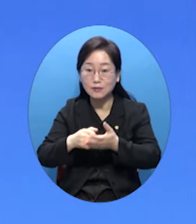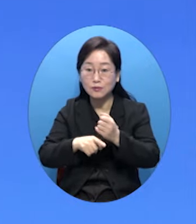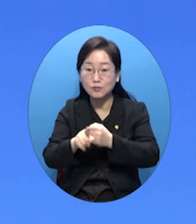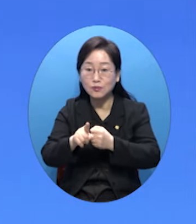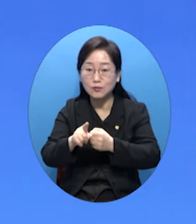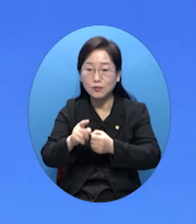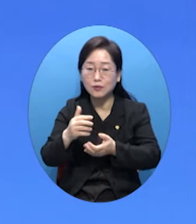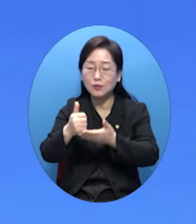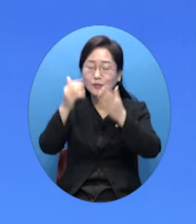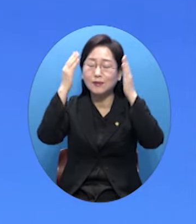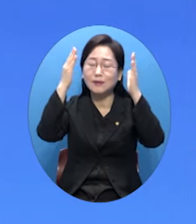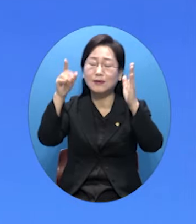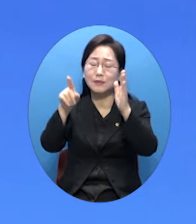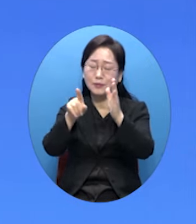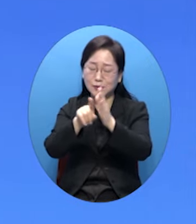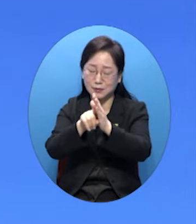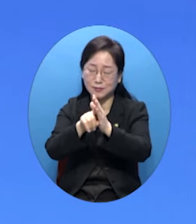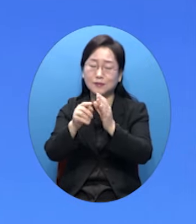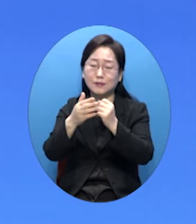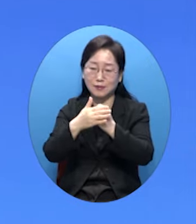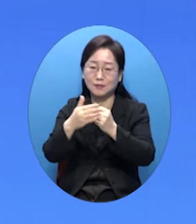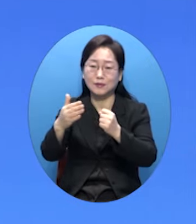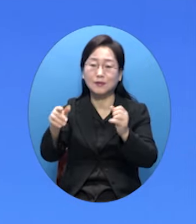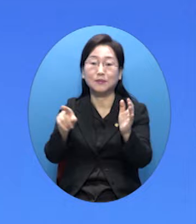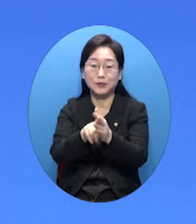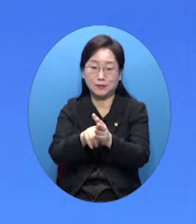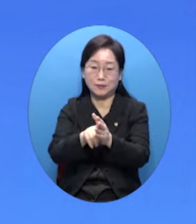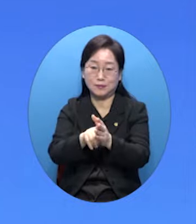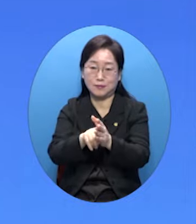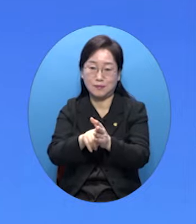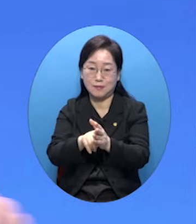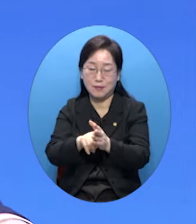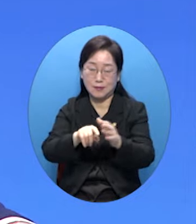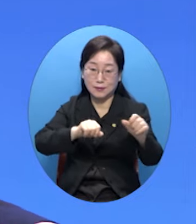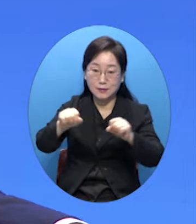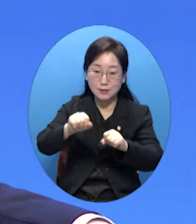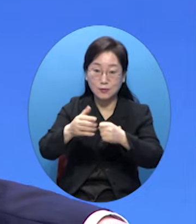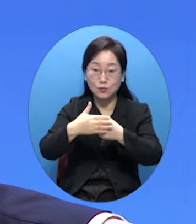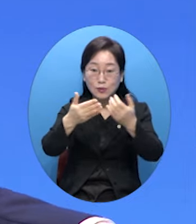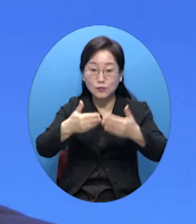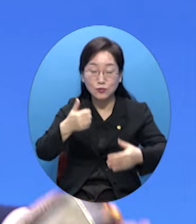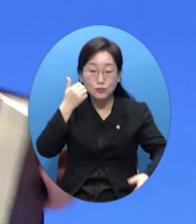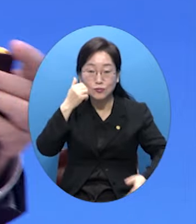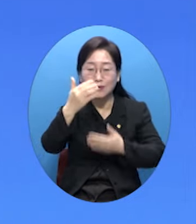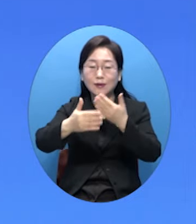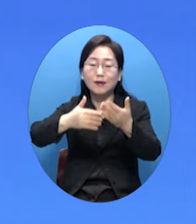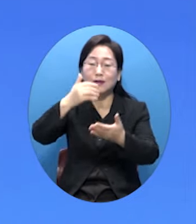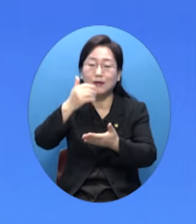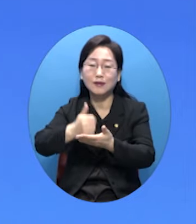주님을 향한 우리의 믿음 때문입니다. 그 믿음의 역사를 가능케 하는 것이 하나님의